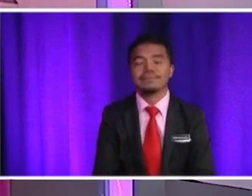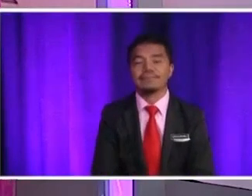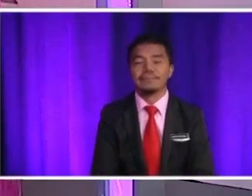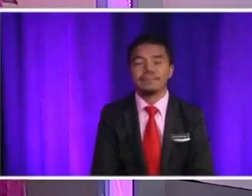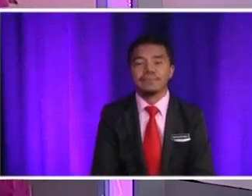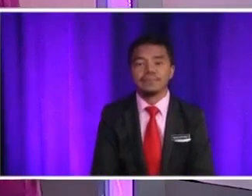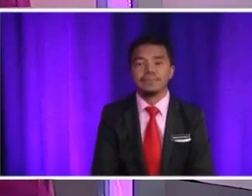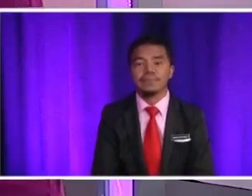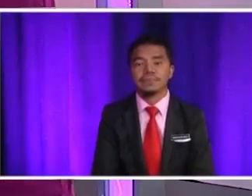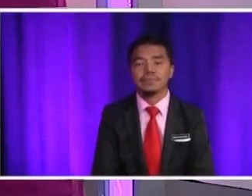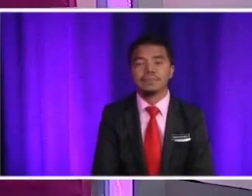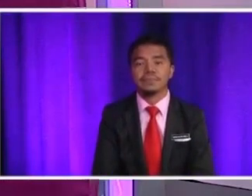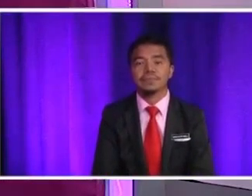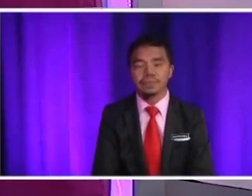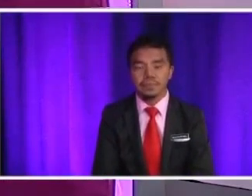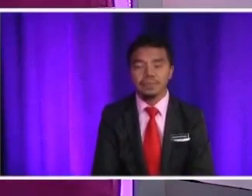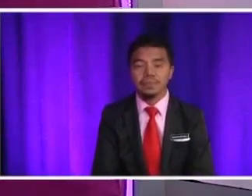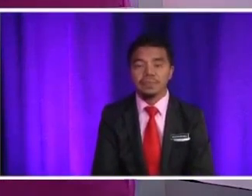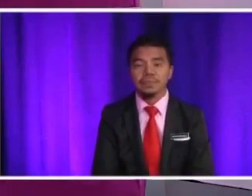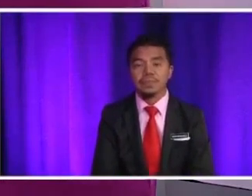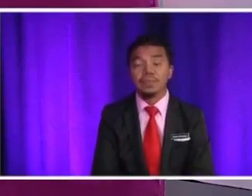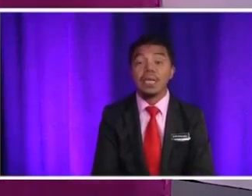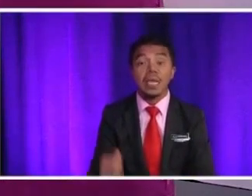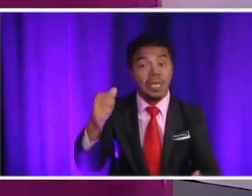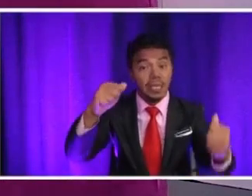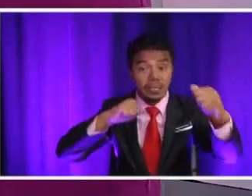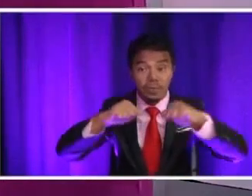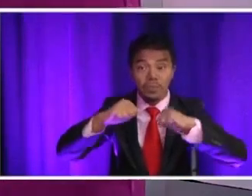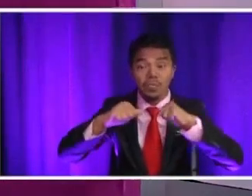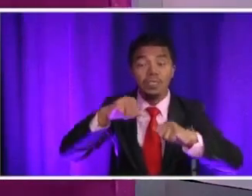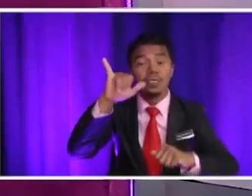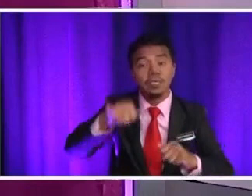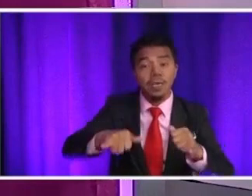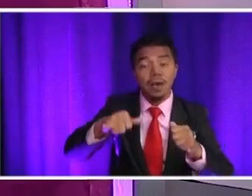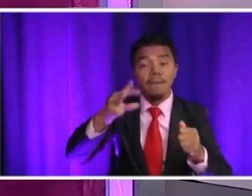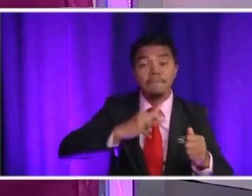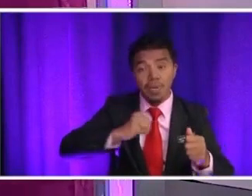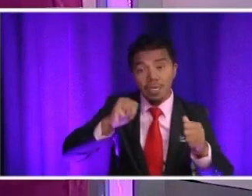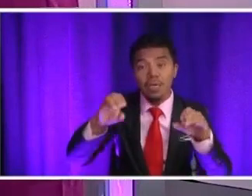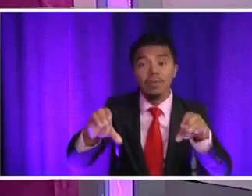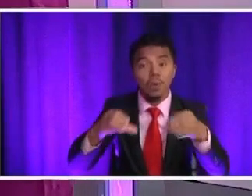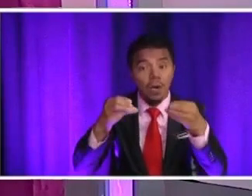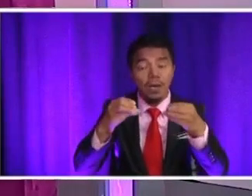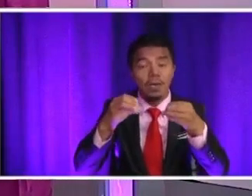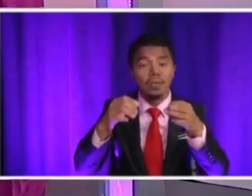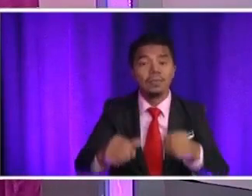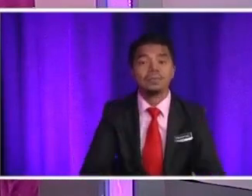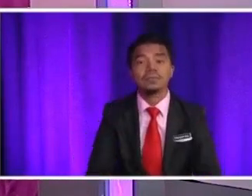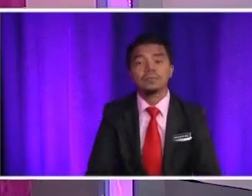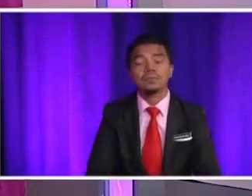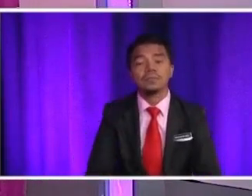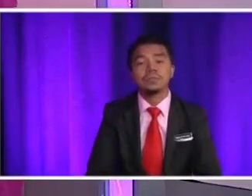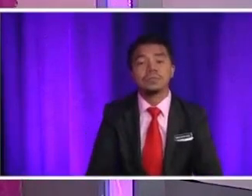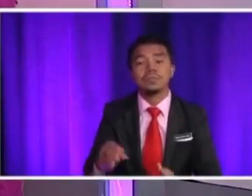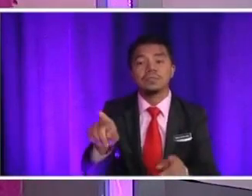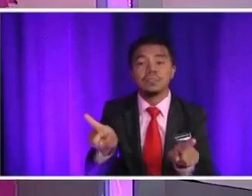kita kaitkan dengan individu peniaga tadi. Maknanya aktiviti yang mereka laksanakan sama ada mereka menjual barang